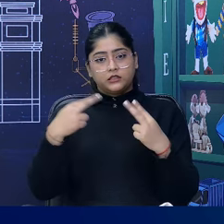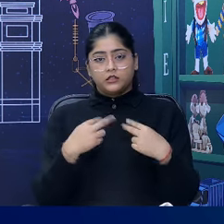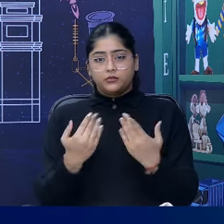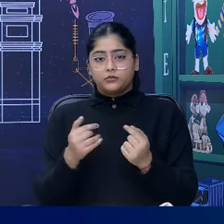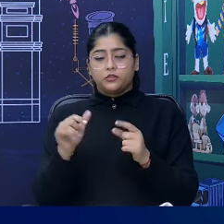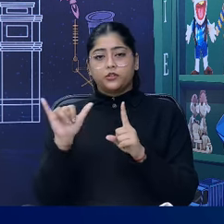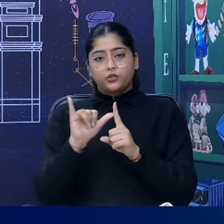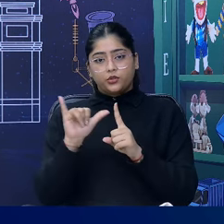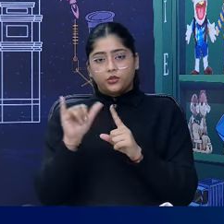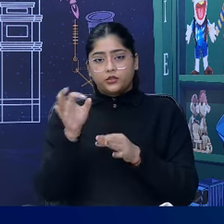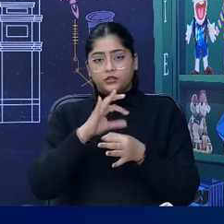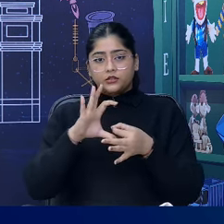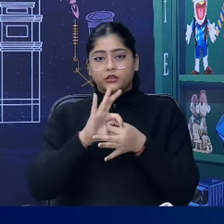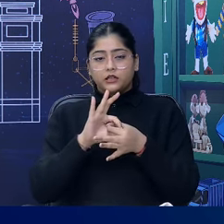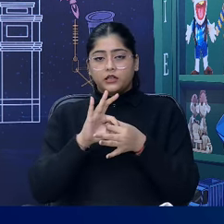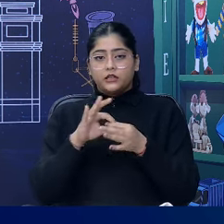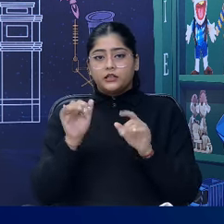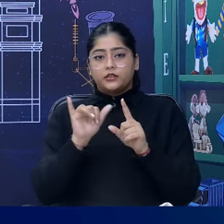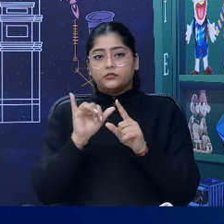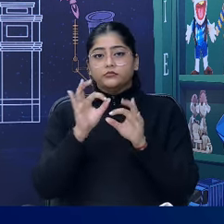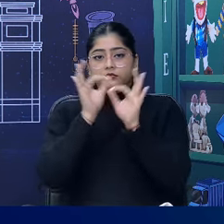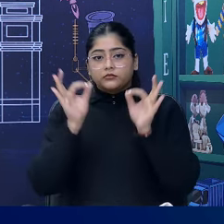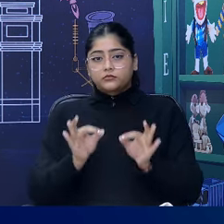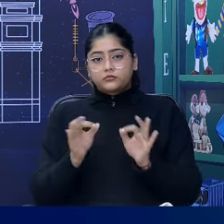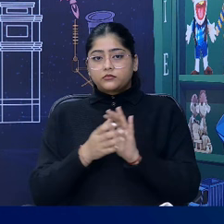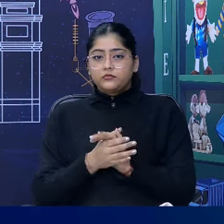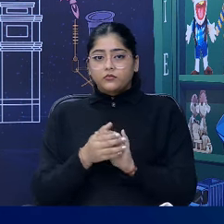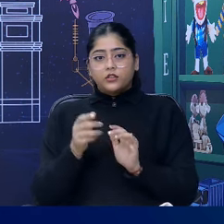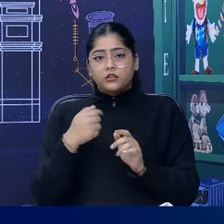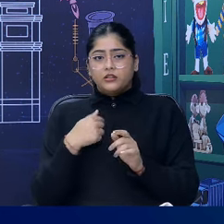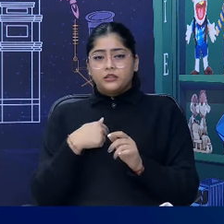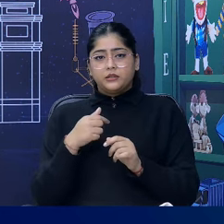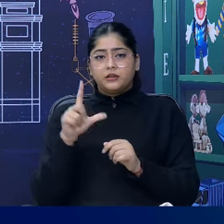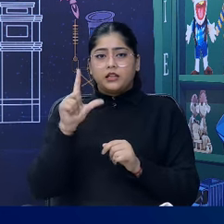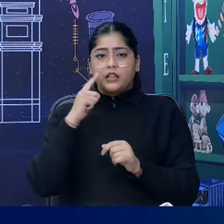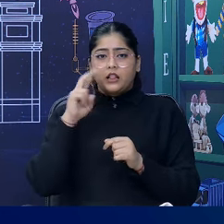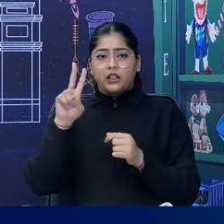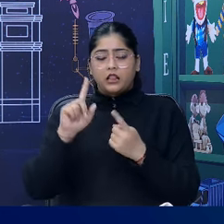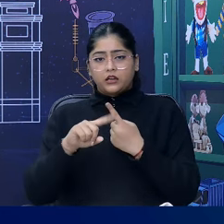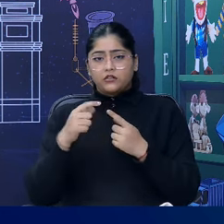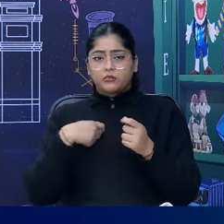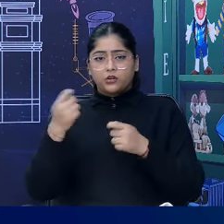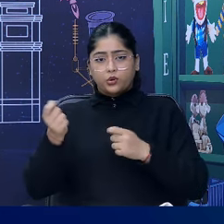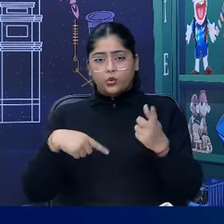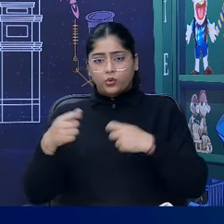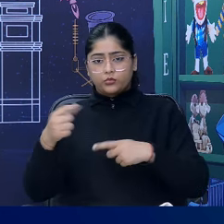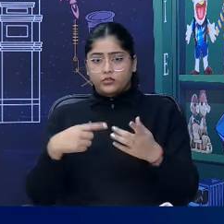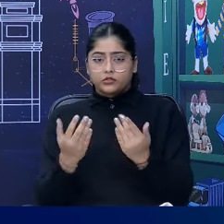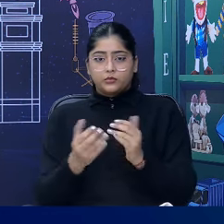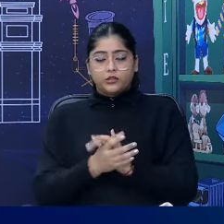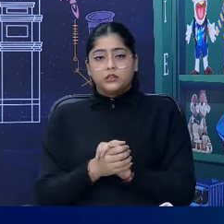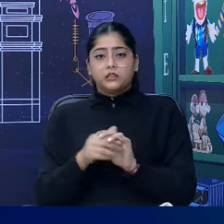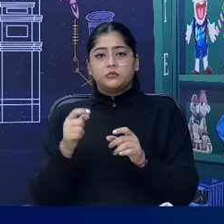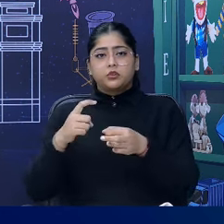चैनल ncertofficial ऑफिशियल पर, तो आप लाइव चैट बॉक्स में या कमेंट सेक्शन में जाके भी अपने क्वेश्चंस